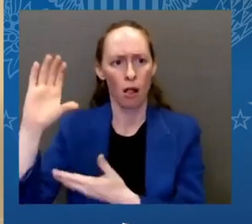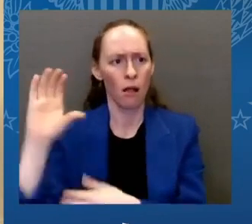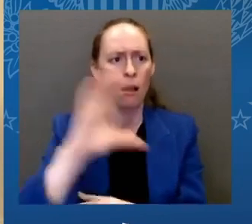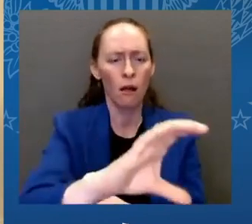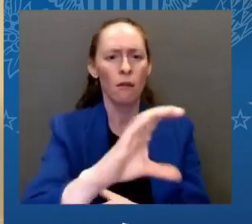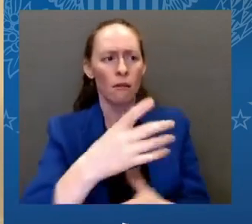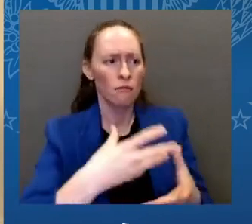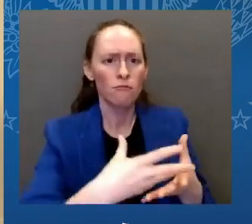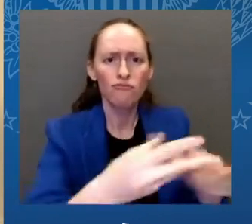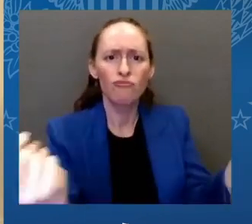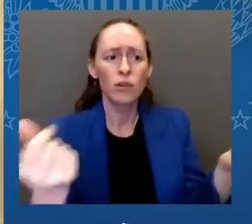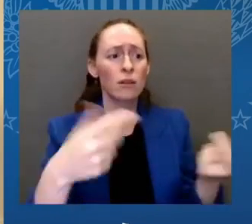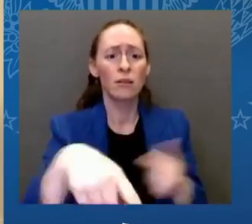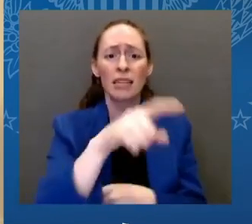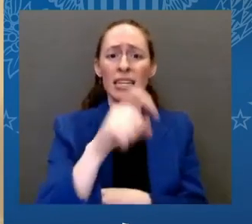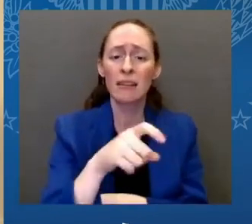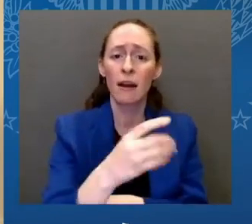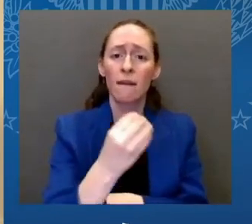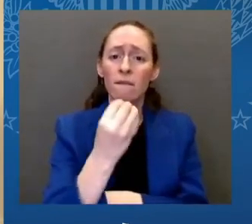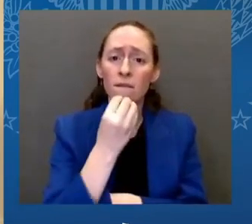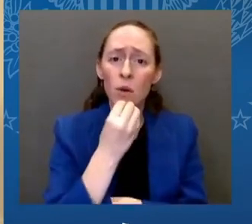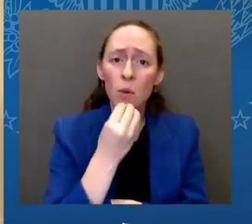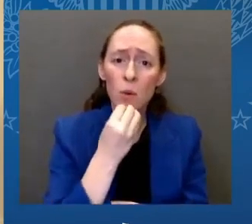375 мільйонів доларів у